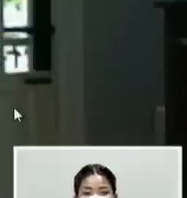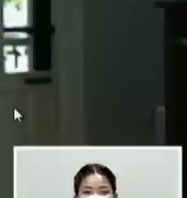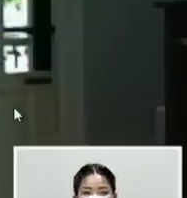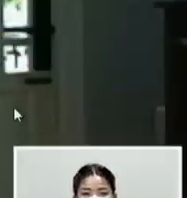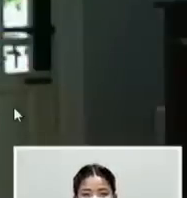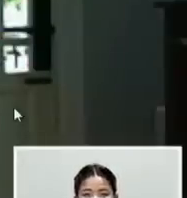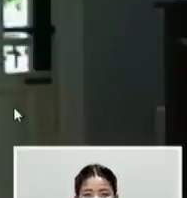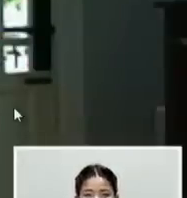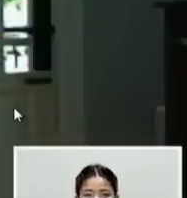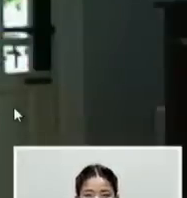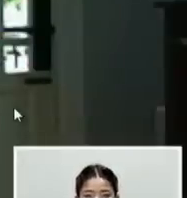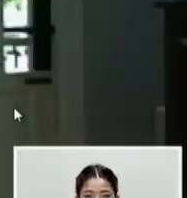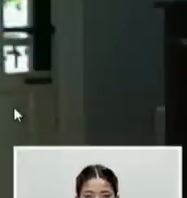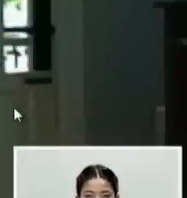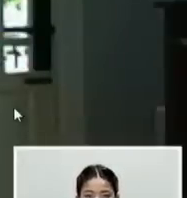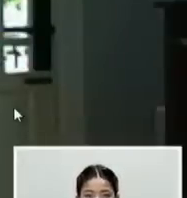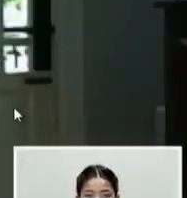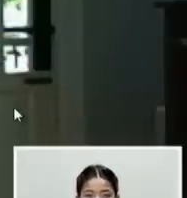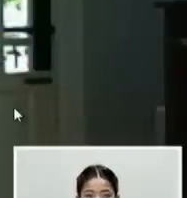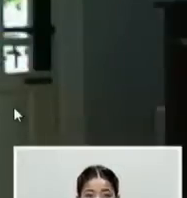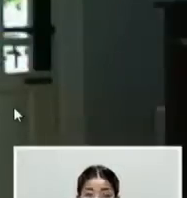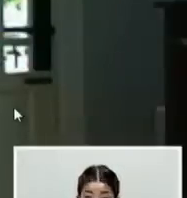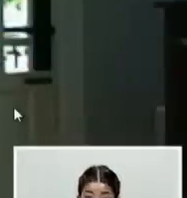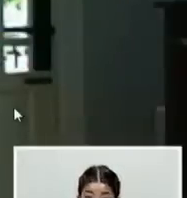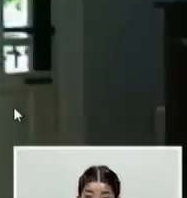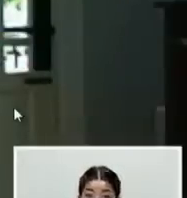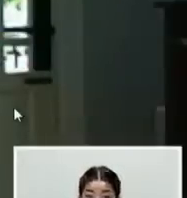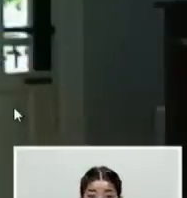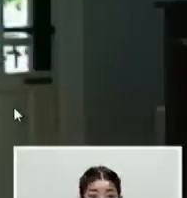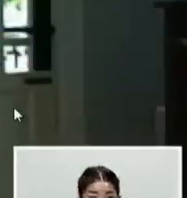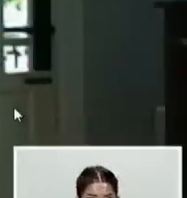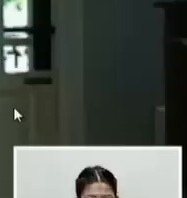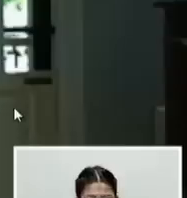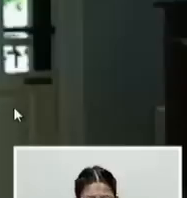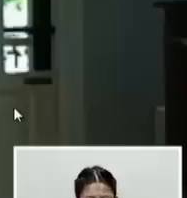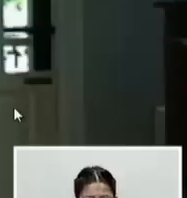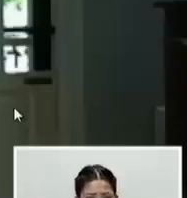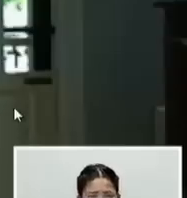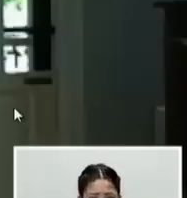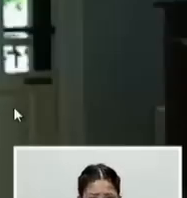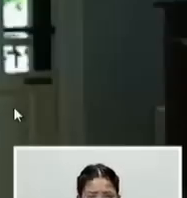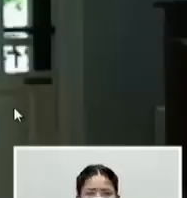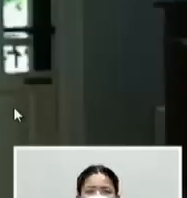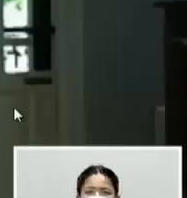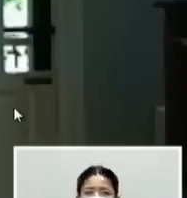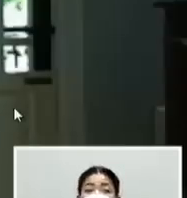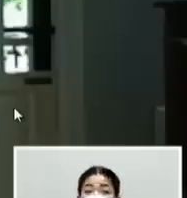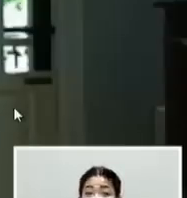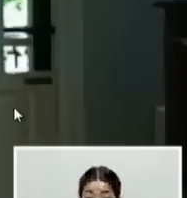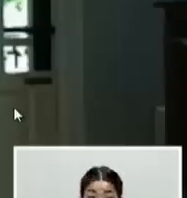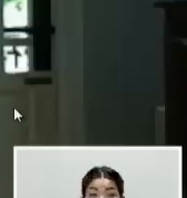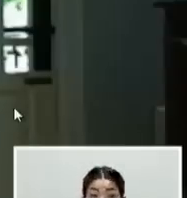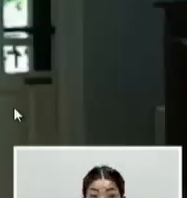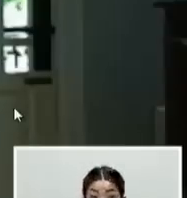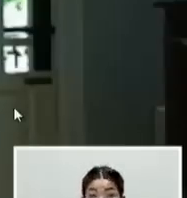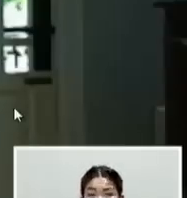ความพยายามของชาติตะวันตกนะคะที่จะสกัดกั้นไม่ให้รัสเซียบุกยูเครนค่ะหนึ่งในนั้นนะคะโครงการท่อส่งก๊าซธรรมชาติจาก